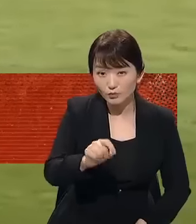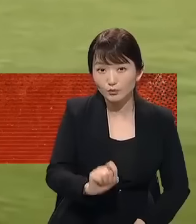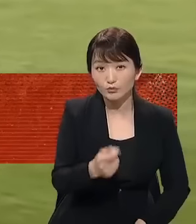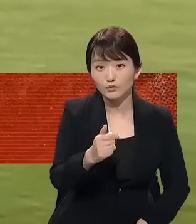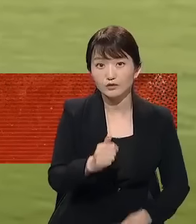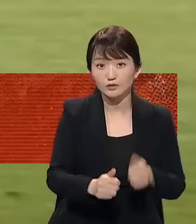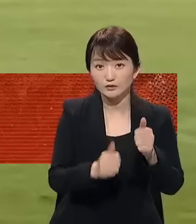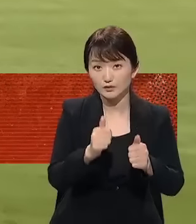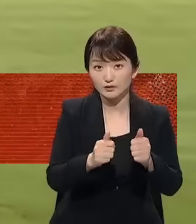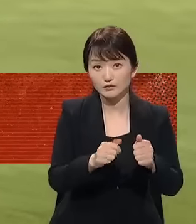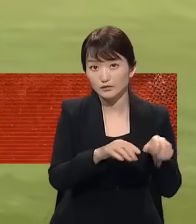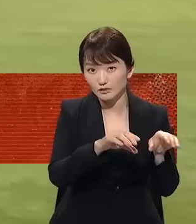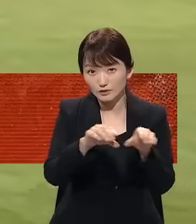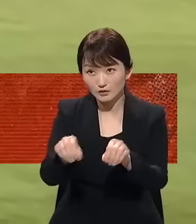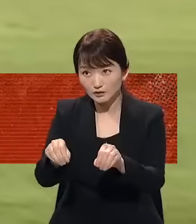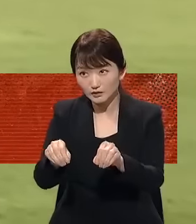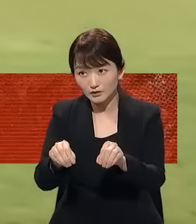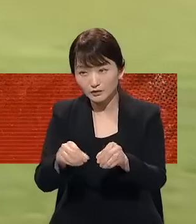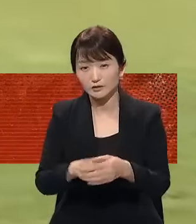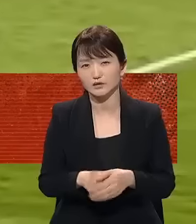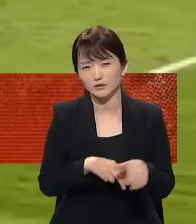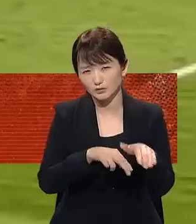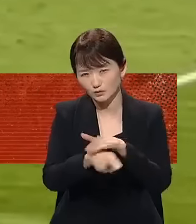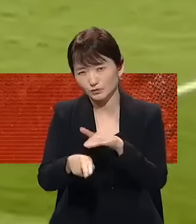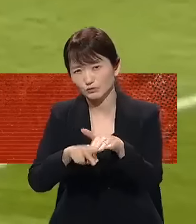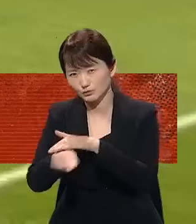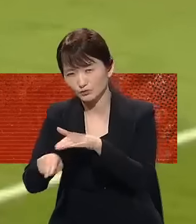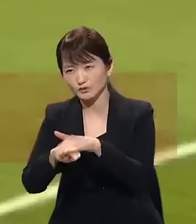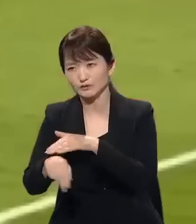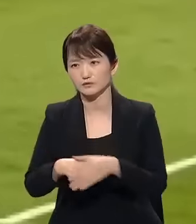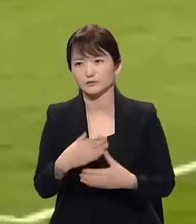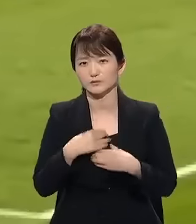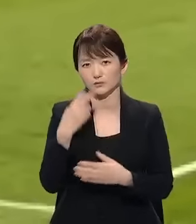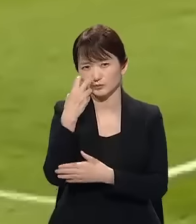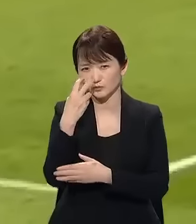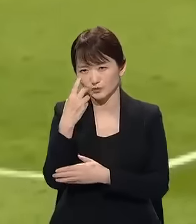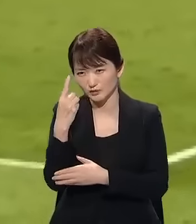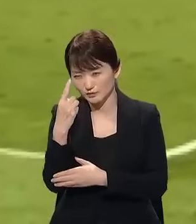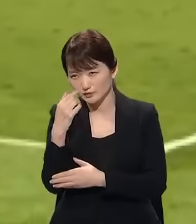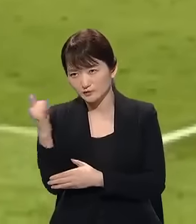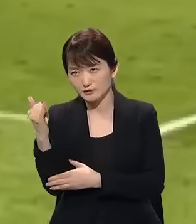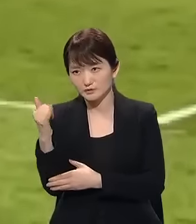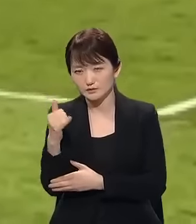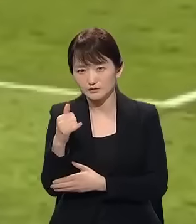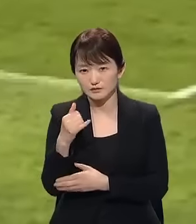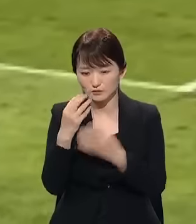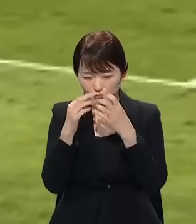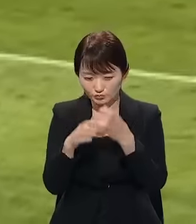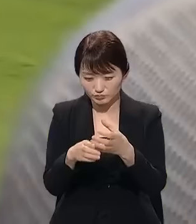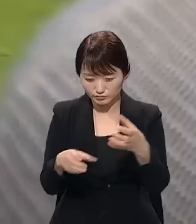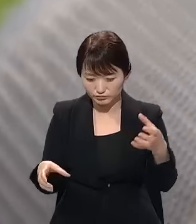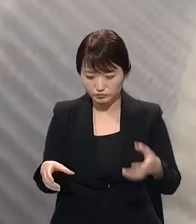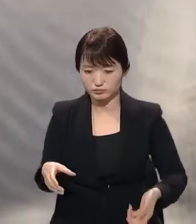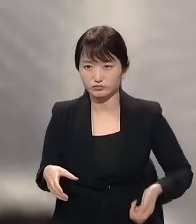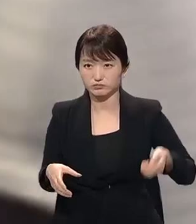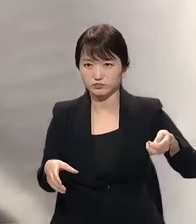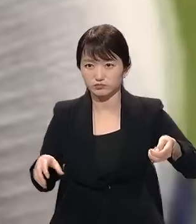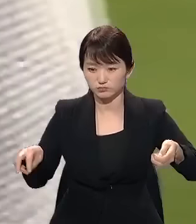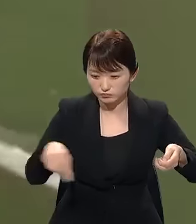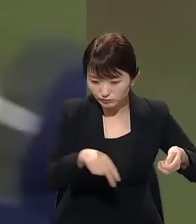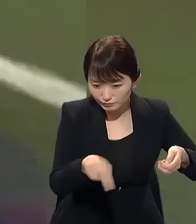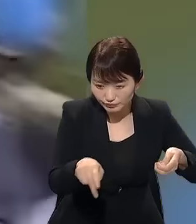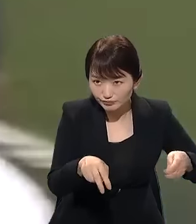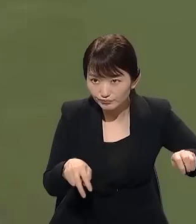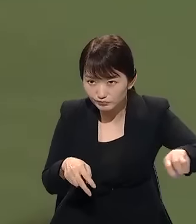일시 중단됐고 한바탕 도주국이 시작됐습니다. 보안 요원들이 대형 쓰레기통을 들고 포획에 나섰는데요. 눈치 싸움을